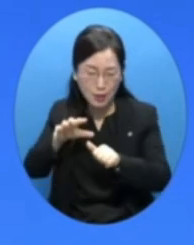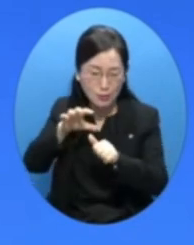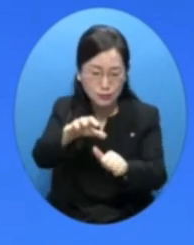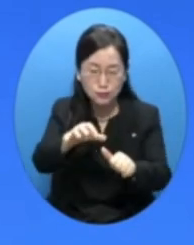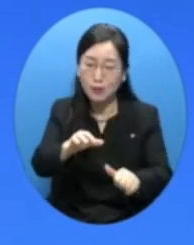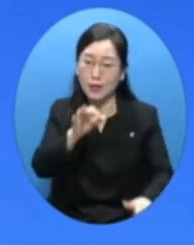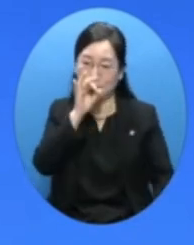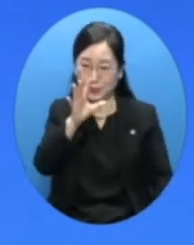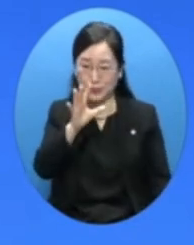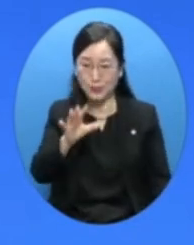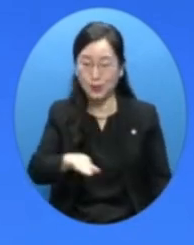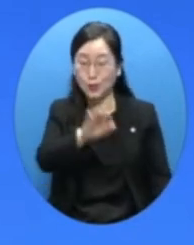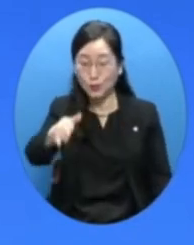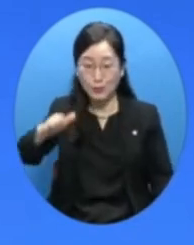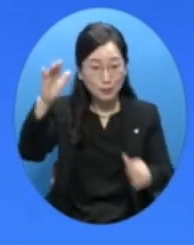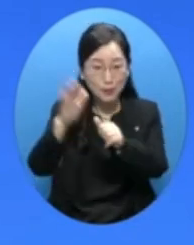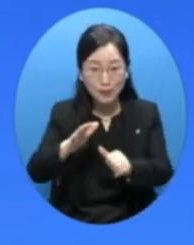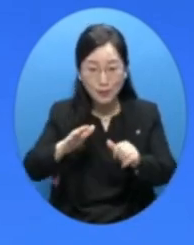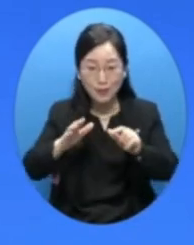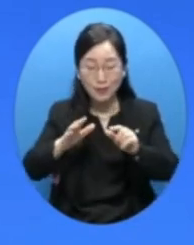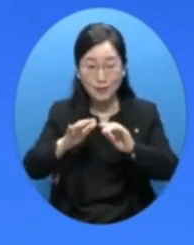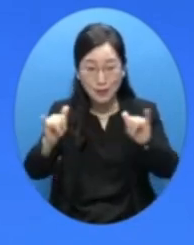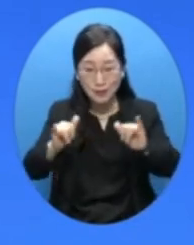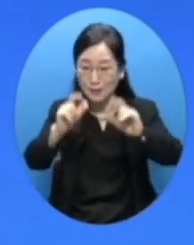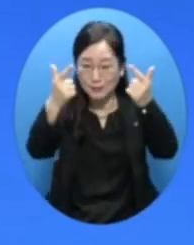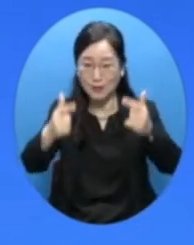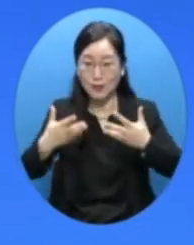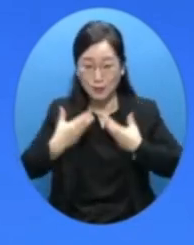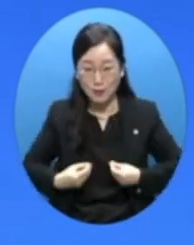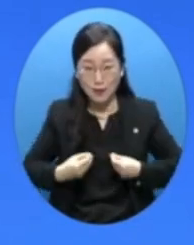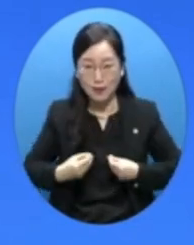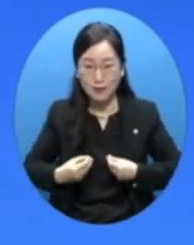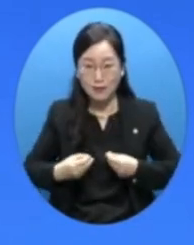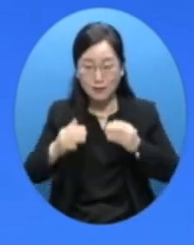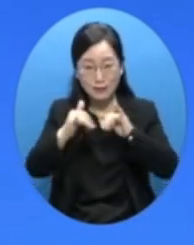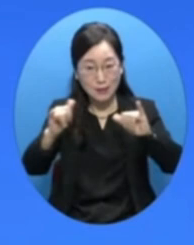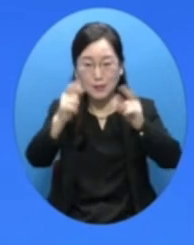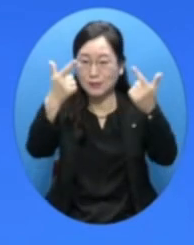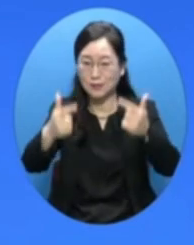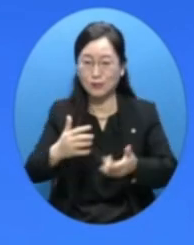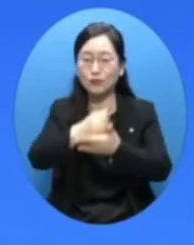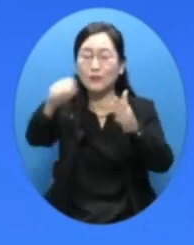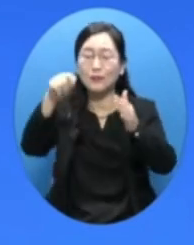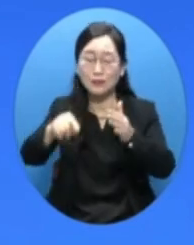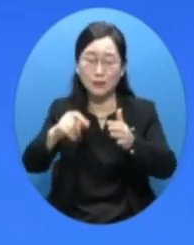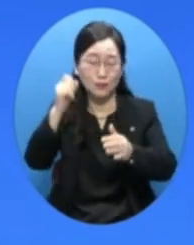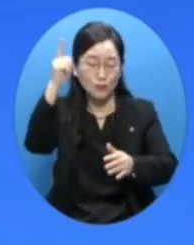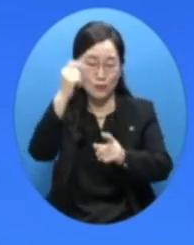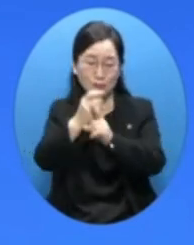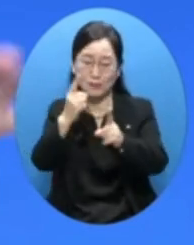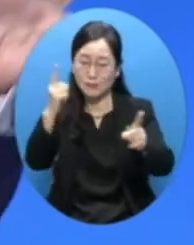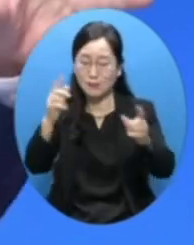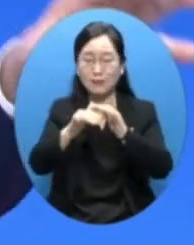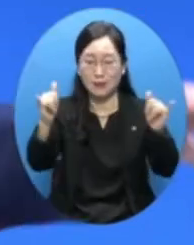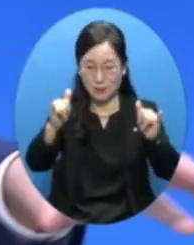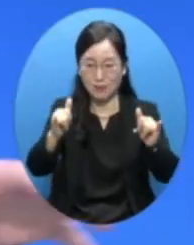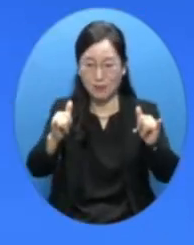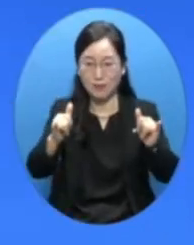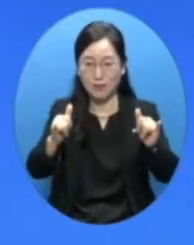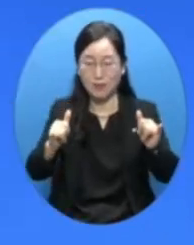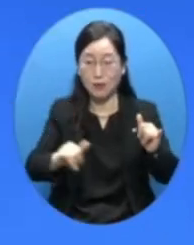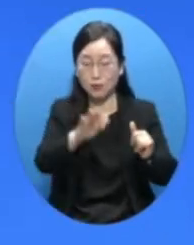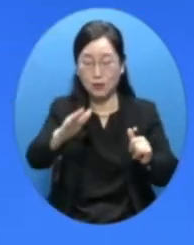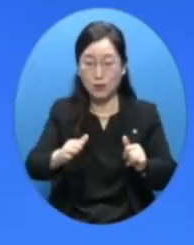못하기 때문에 우리는 패배자가 아니고 우리는 절망에 처한 사람이 아니고 우리는 주님 안에서 위대한 승리자인 것입니다. 절대로